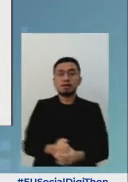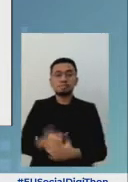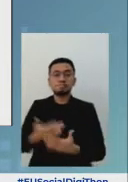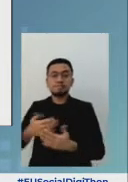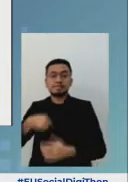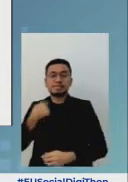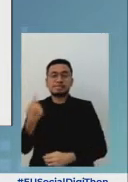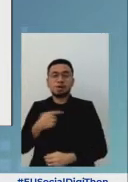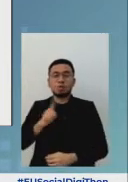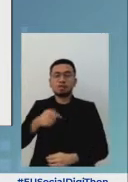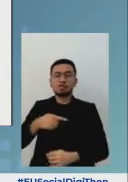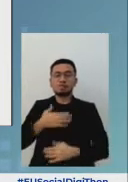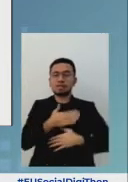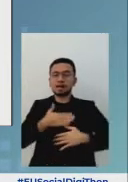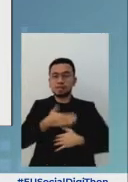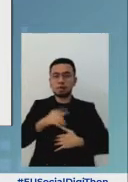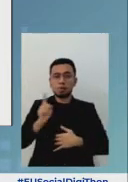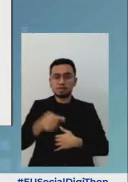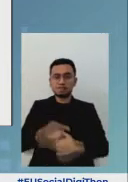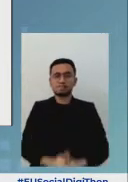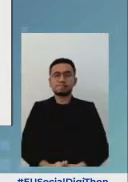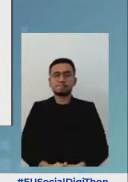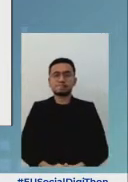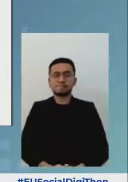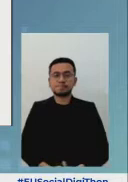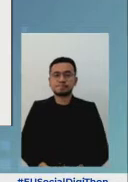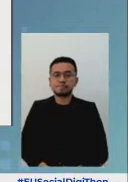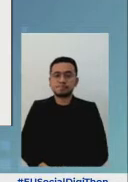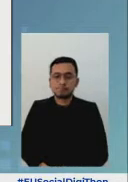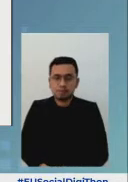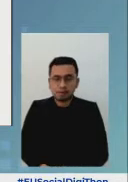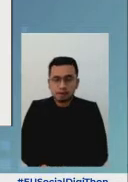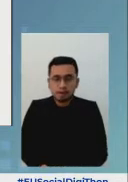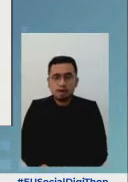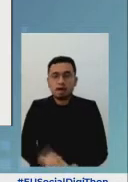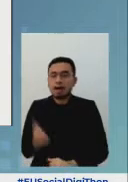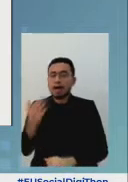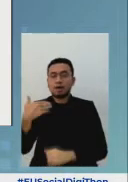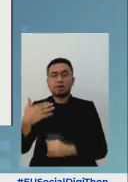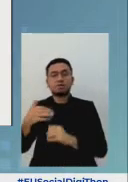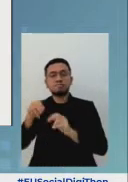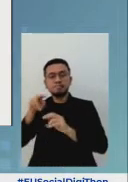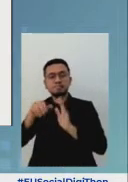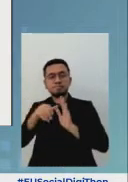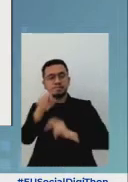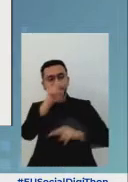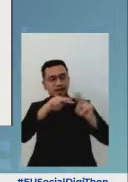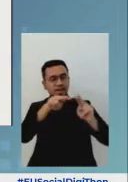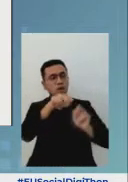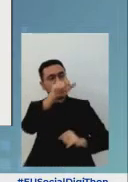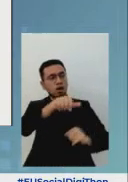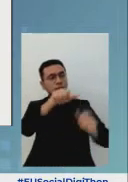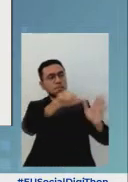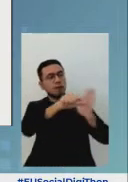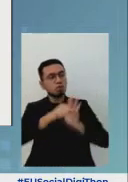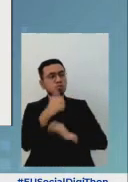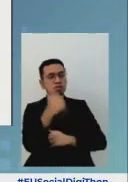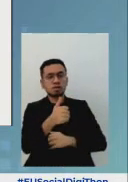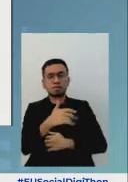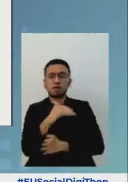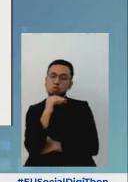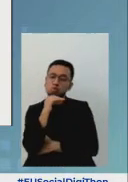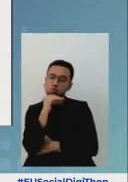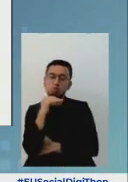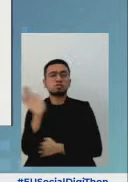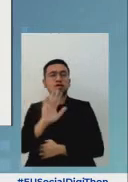Oke, jadi Kak, jadilah panutan, cari pertolongan segera ketika dibutuhkan. Jangan nunggu ya adik-adik, jangan biarkan